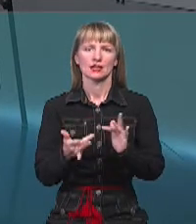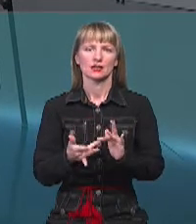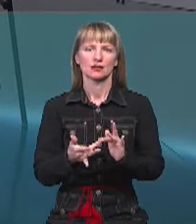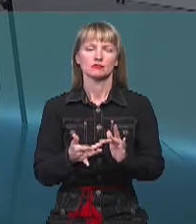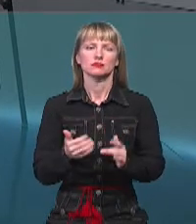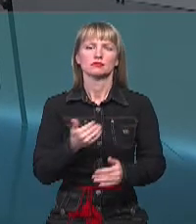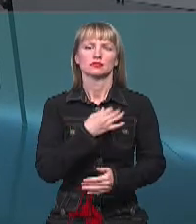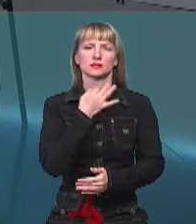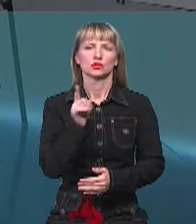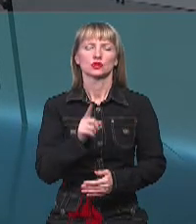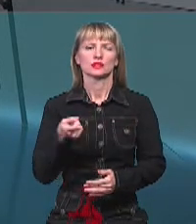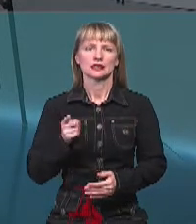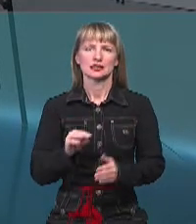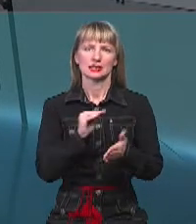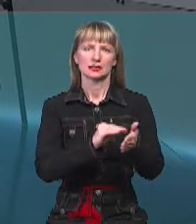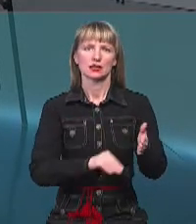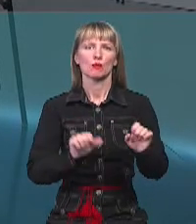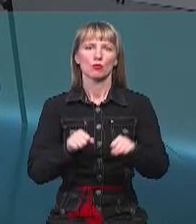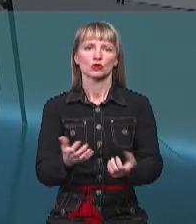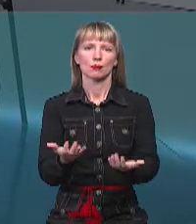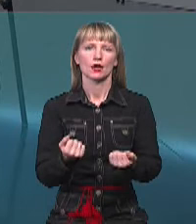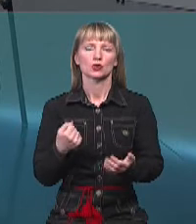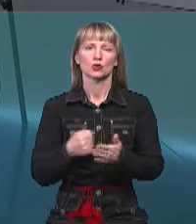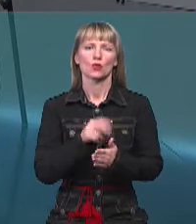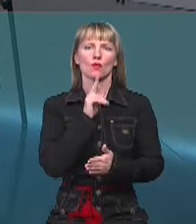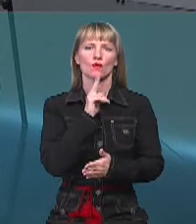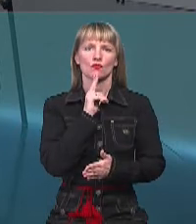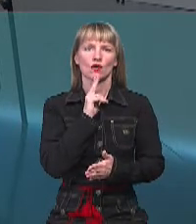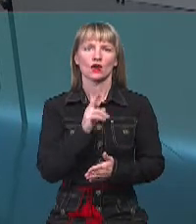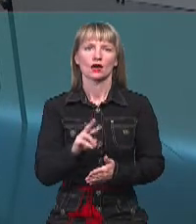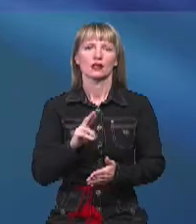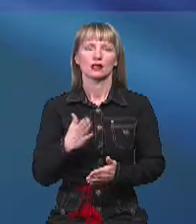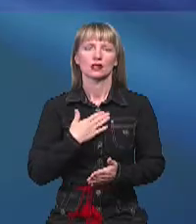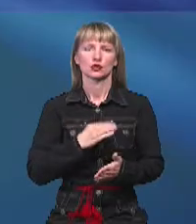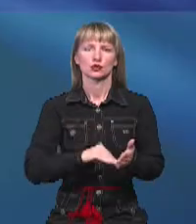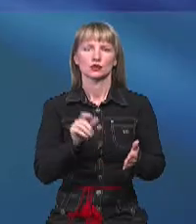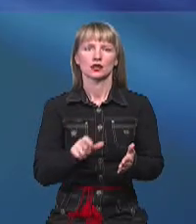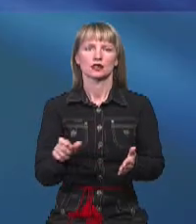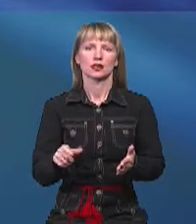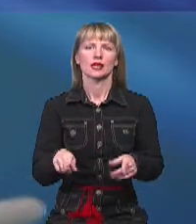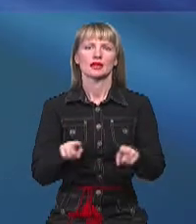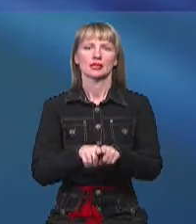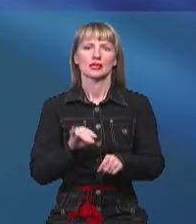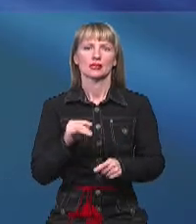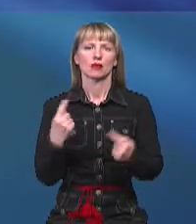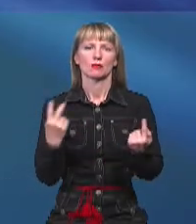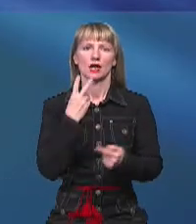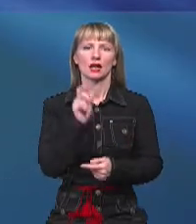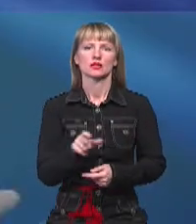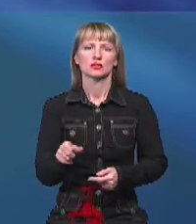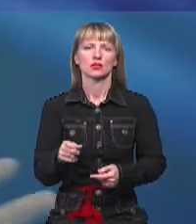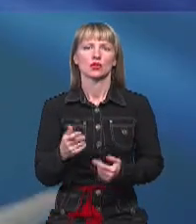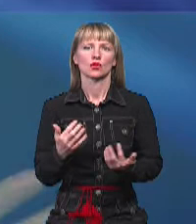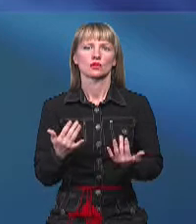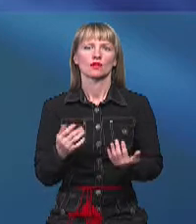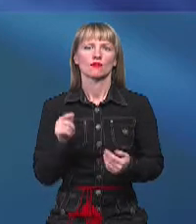Хочу підтвердити, що дійсно дані можна брати до уваги, як в принципі нашим колегам, скажімо так, і так і звичайним глядачам. Кому завгодно,